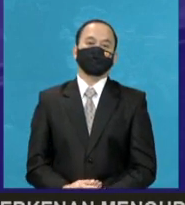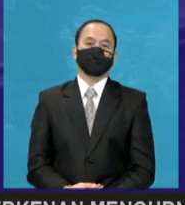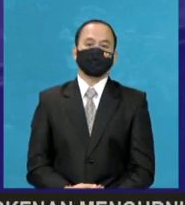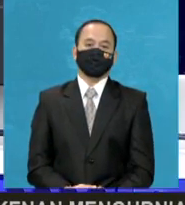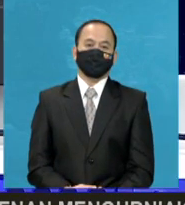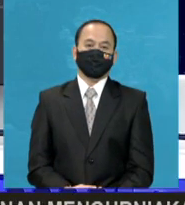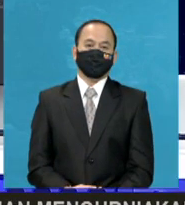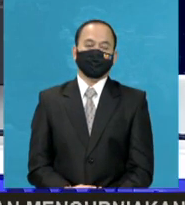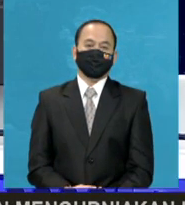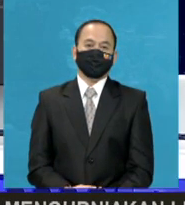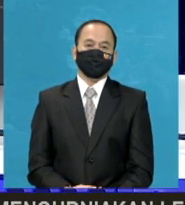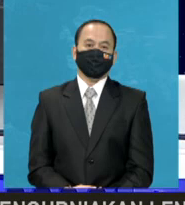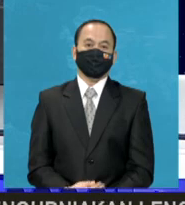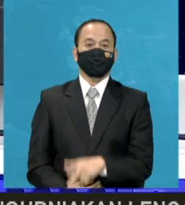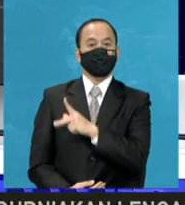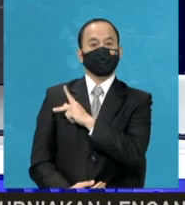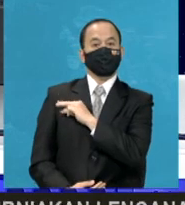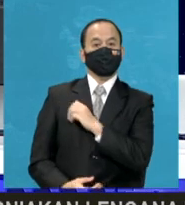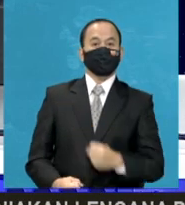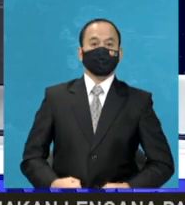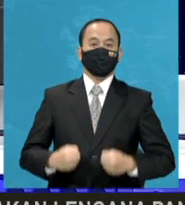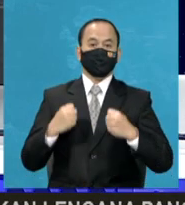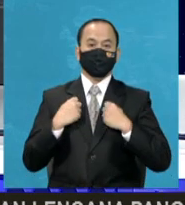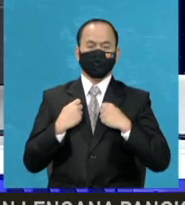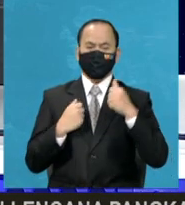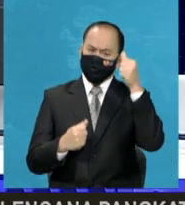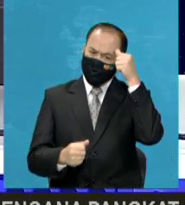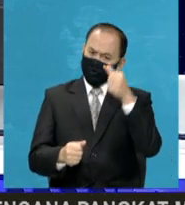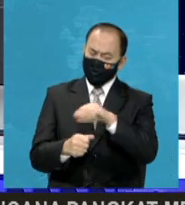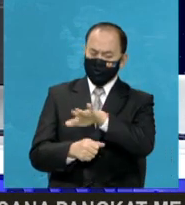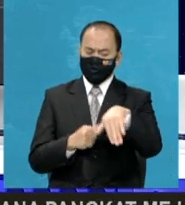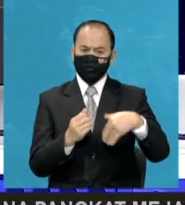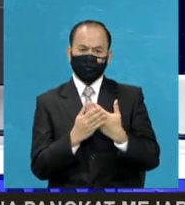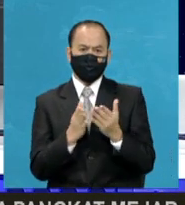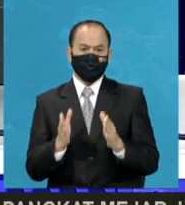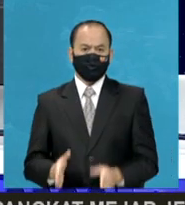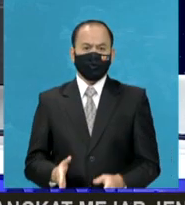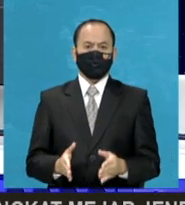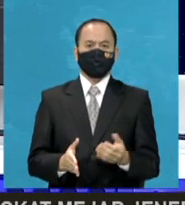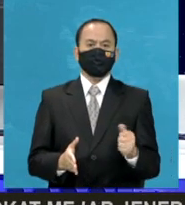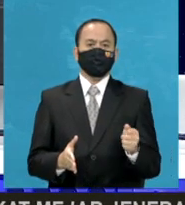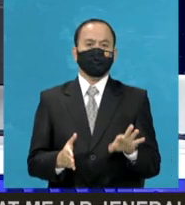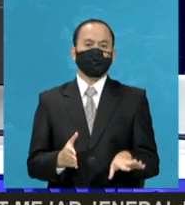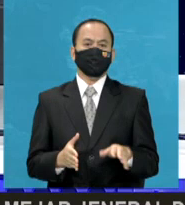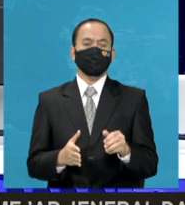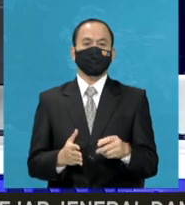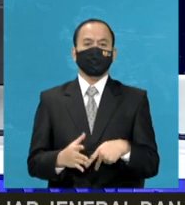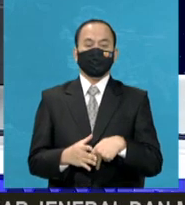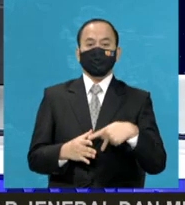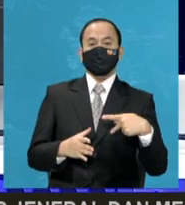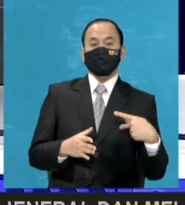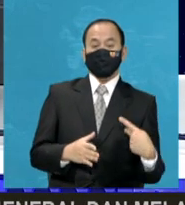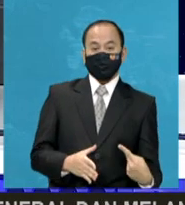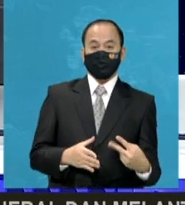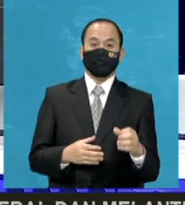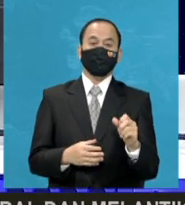negara Hai Kementerian Kesehatan juga mengingatkan orang ramai yang telah mendapat keputusan earthy positif